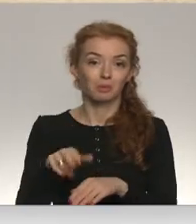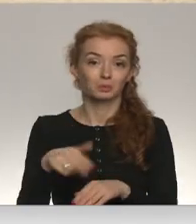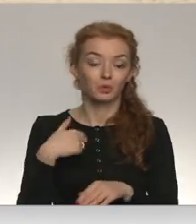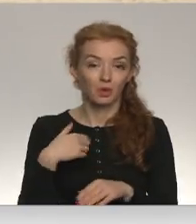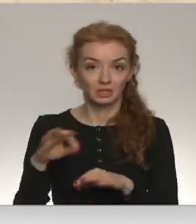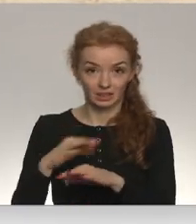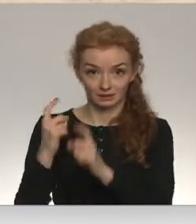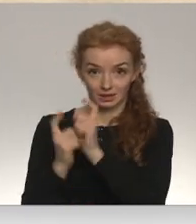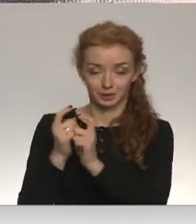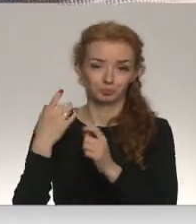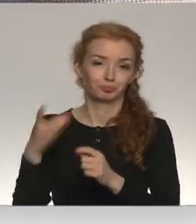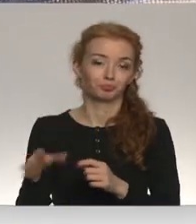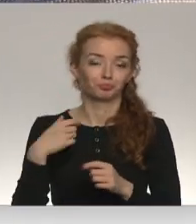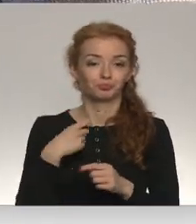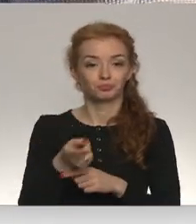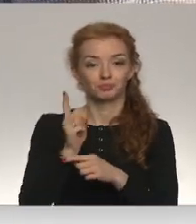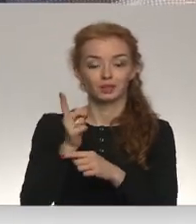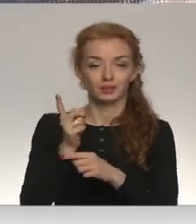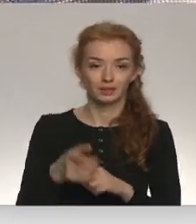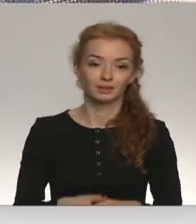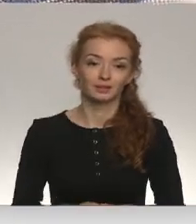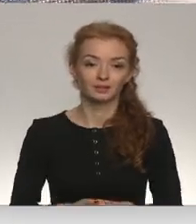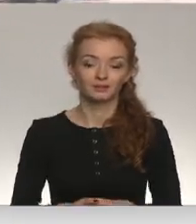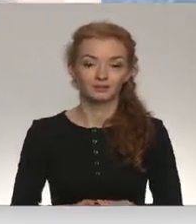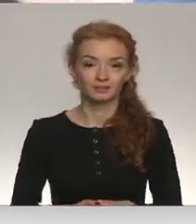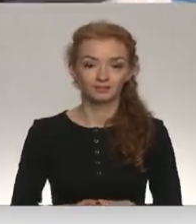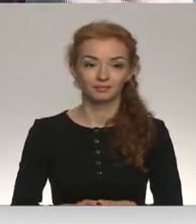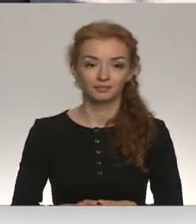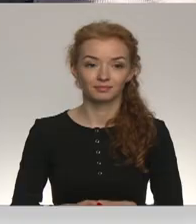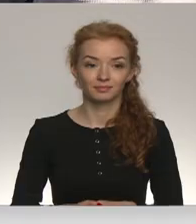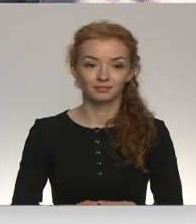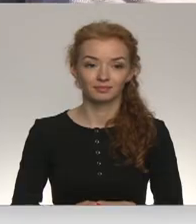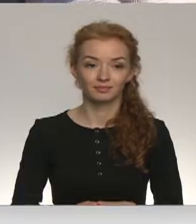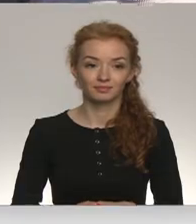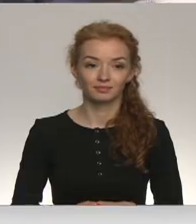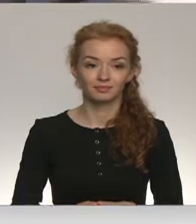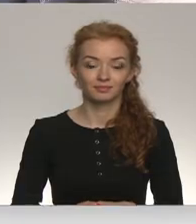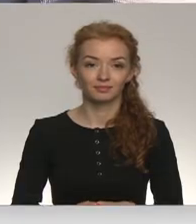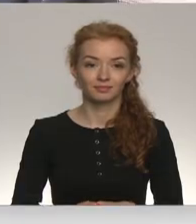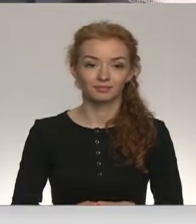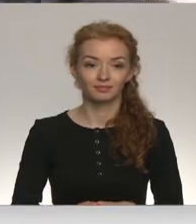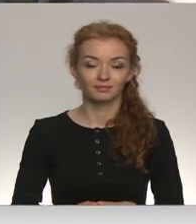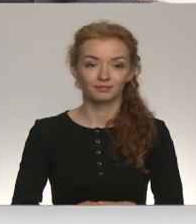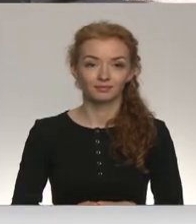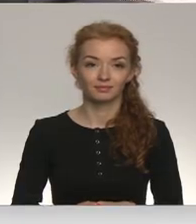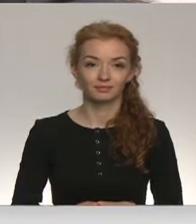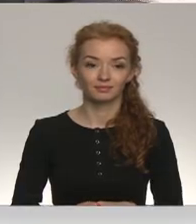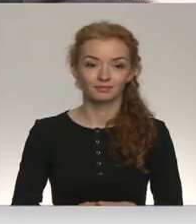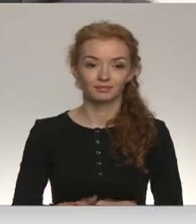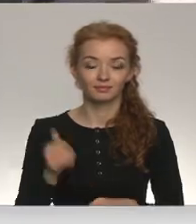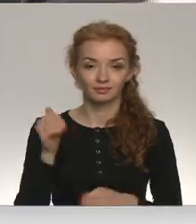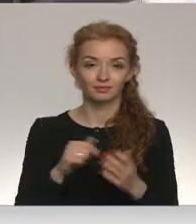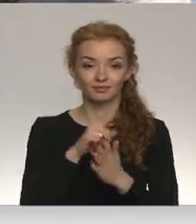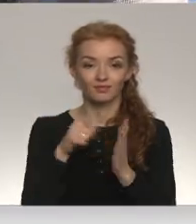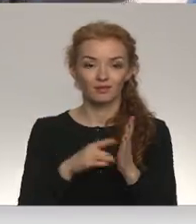sievu kasīšos, nu. Pats līdz tā es runču. No vimbām? Jā. Un kā tad